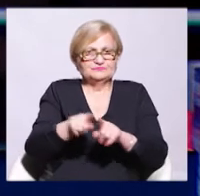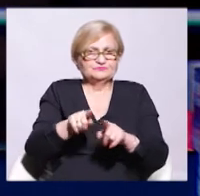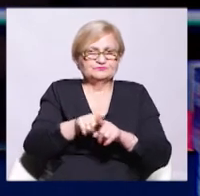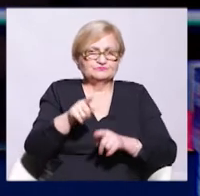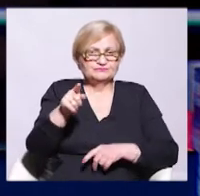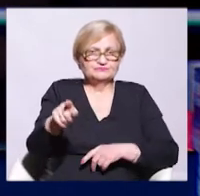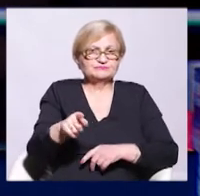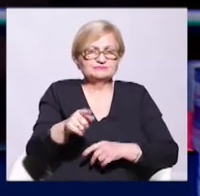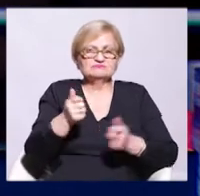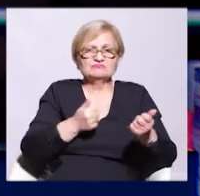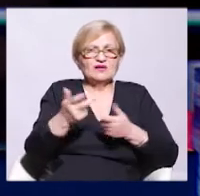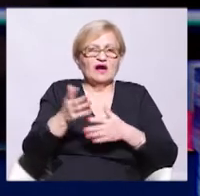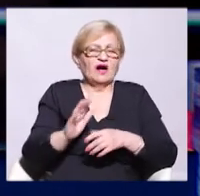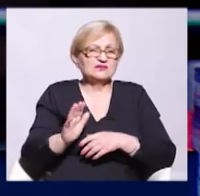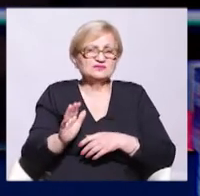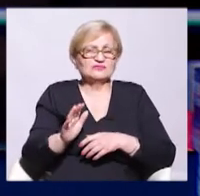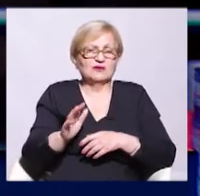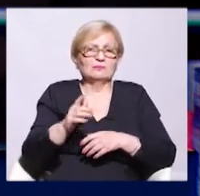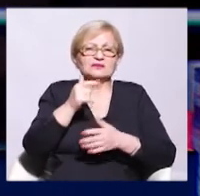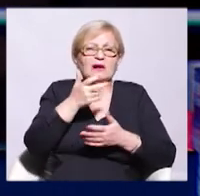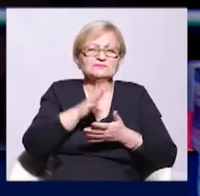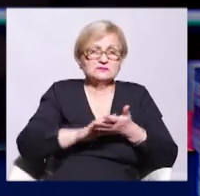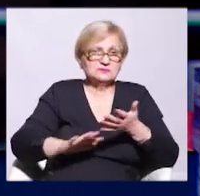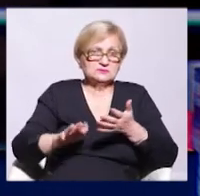როგორც დაუთვლელია საქართველოს მტერი.